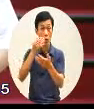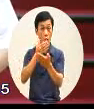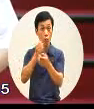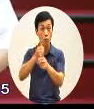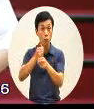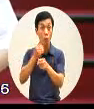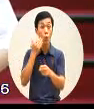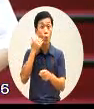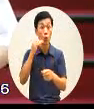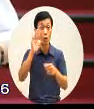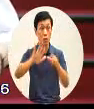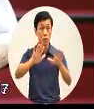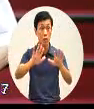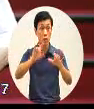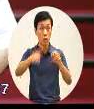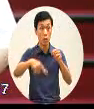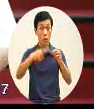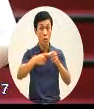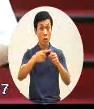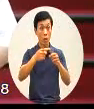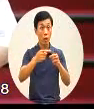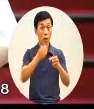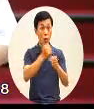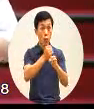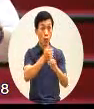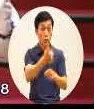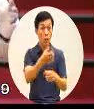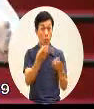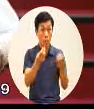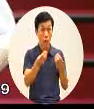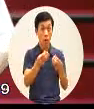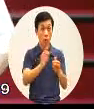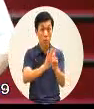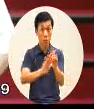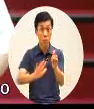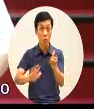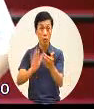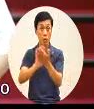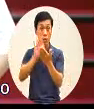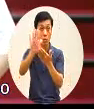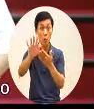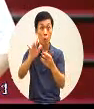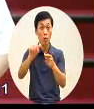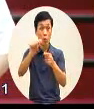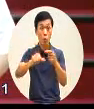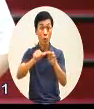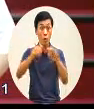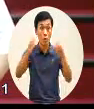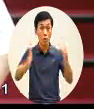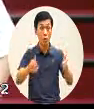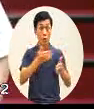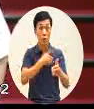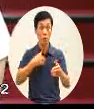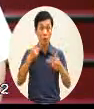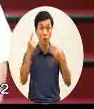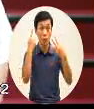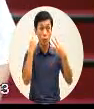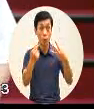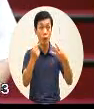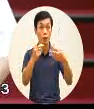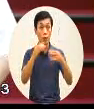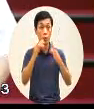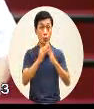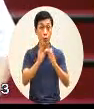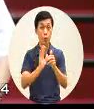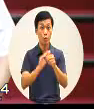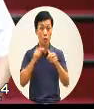督，啊，会引起着按政策未来吼五年，一个能源局一个推动，啊，所以讲这部分啦